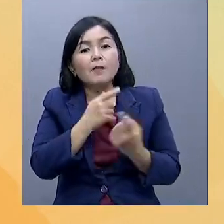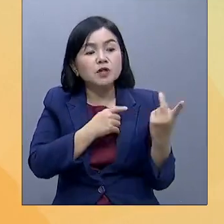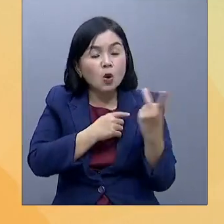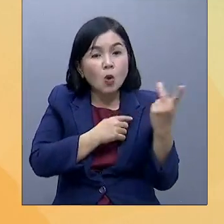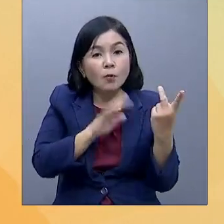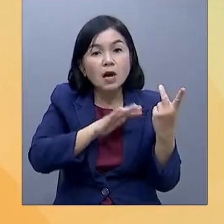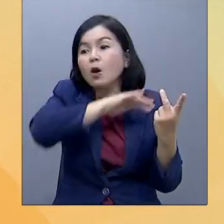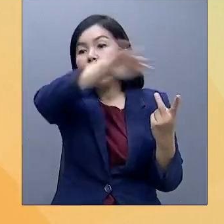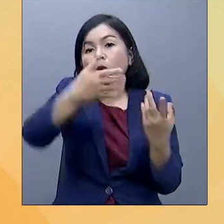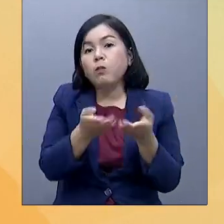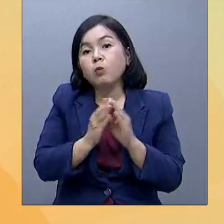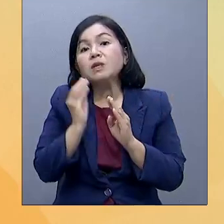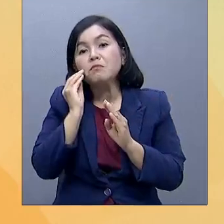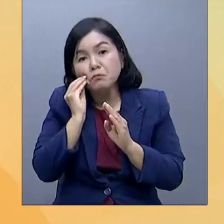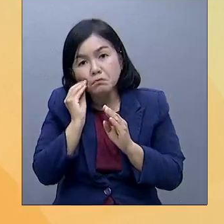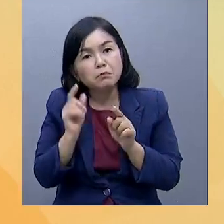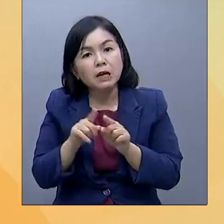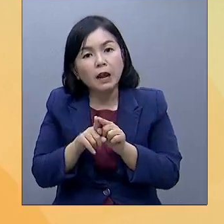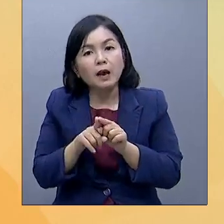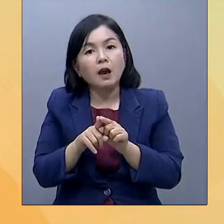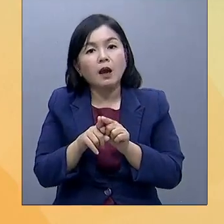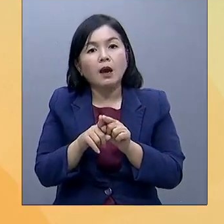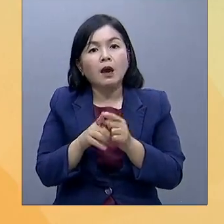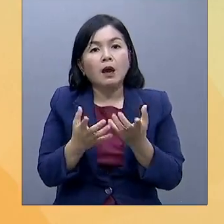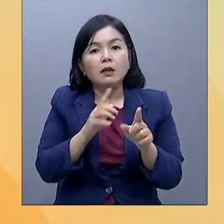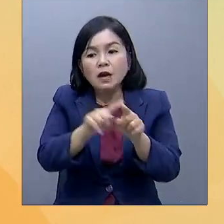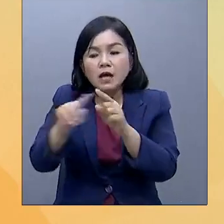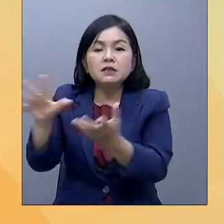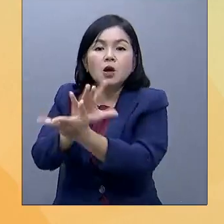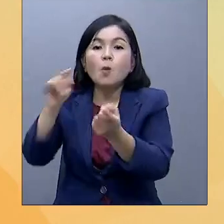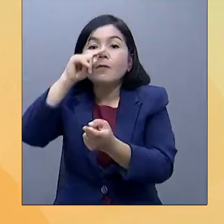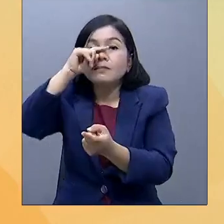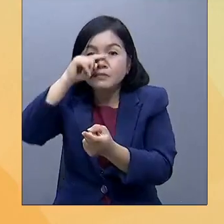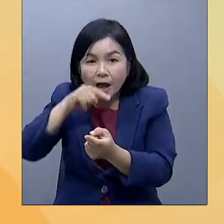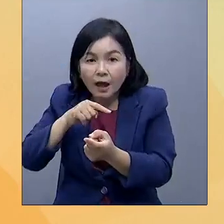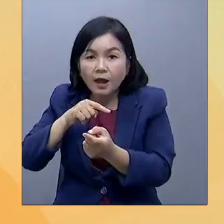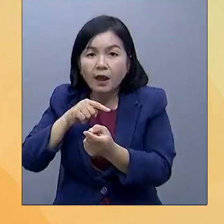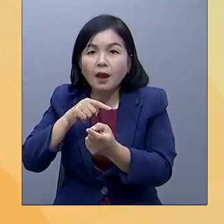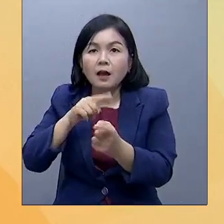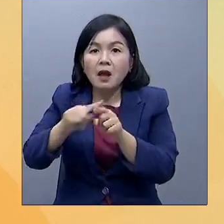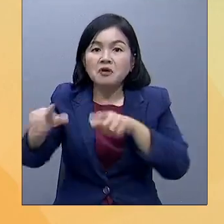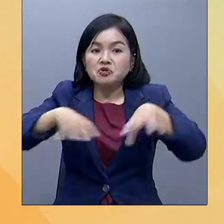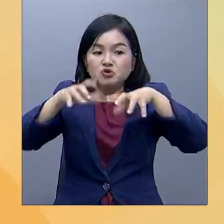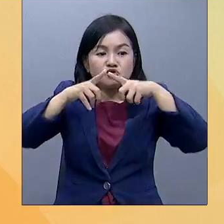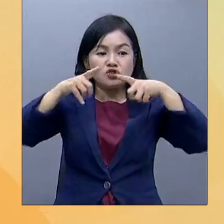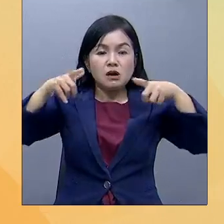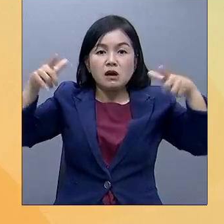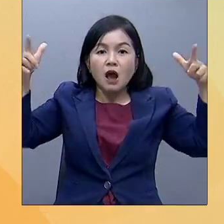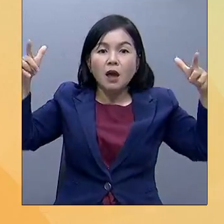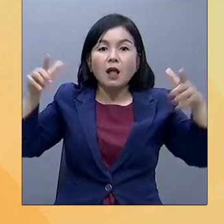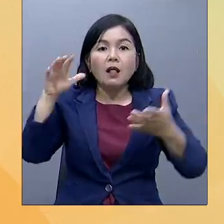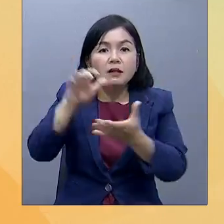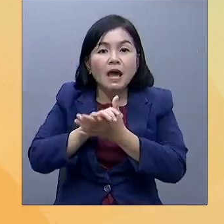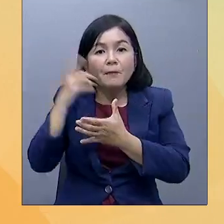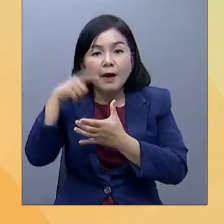มันเป็นเรื่องของที่บ้านด้วยว ่ าการ ส ื่ อสารกับยุคสมัยสังคมไทยที่แบบ จัดงานใหญ่ๆอะไรหลายอย่าง เราแต่งเพื่อใคร